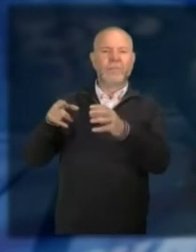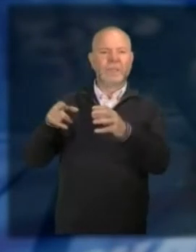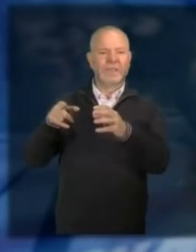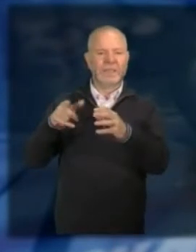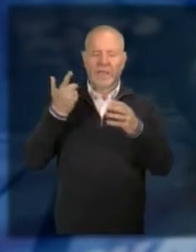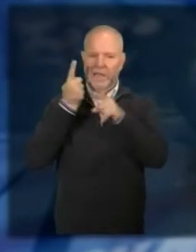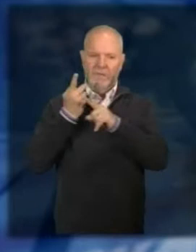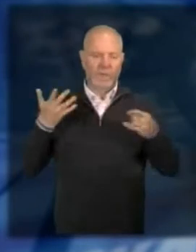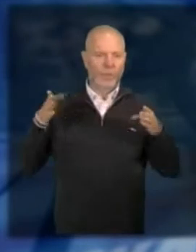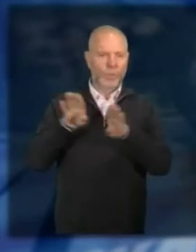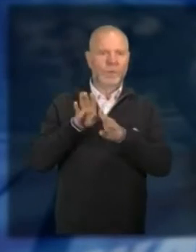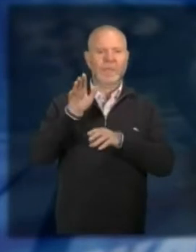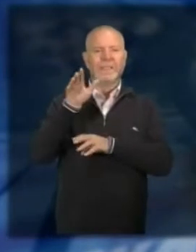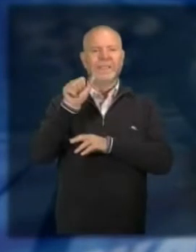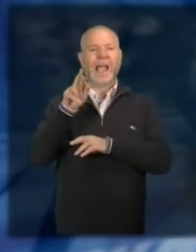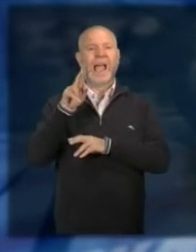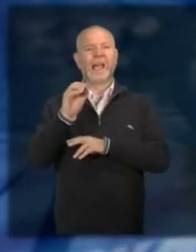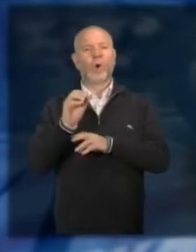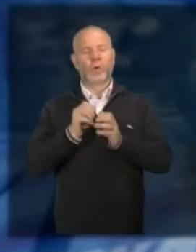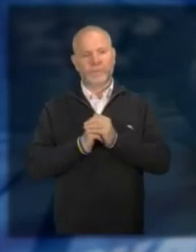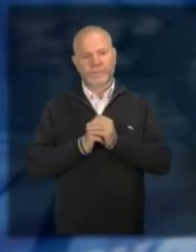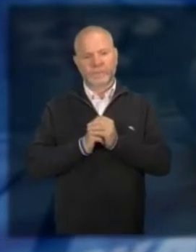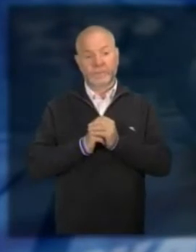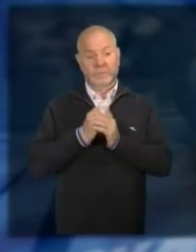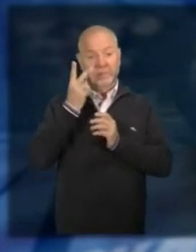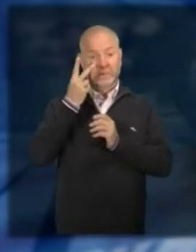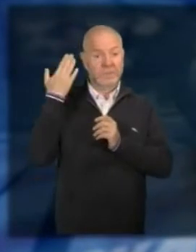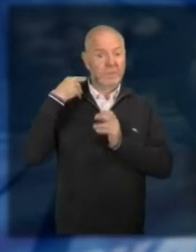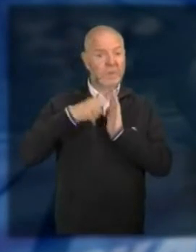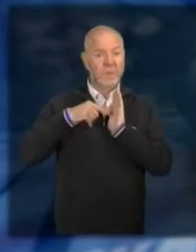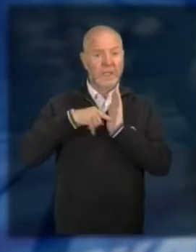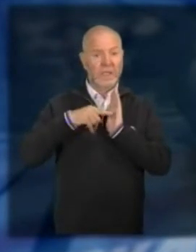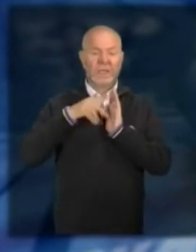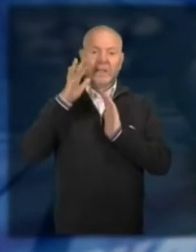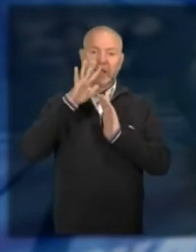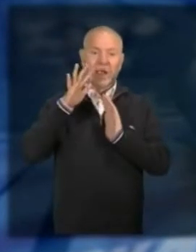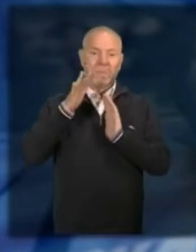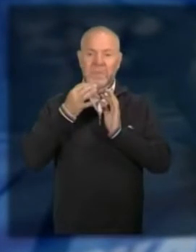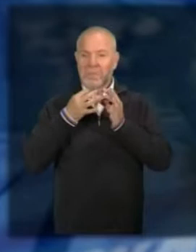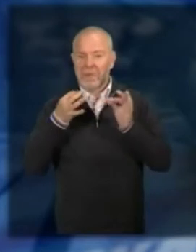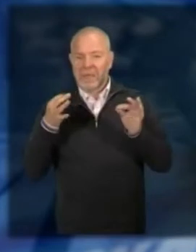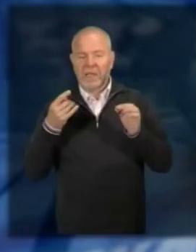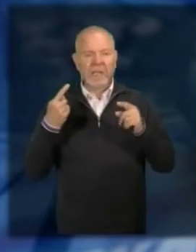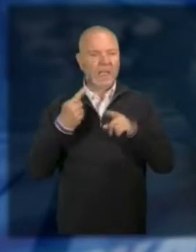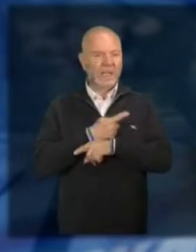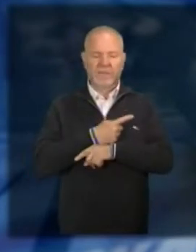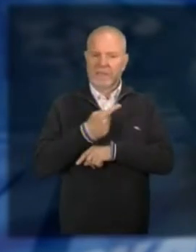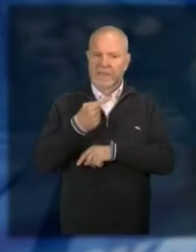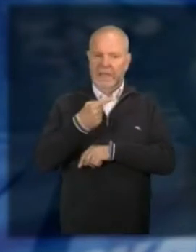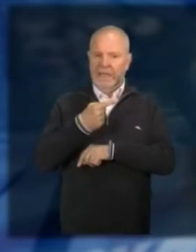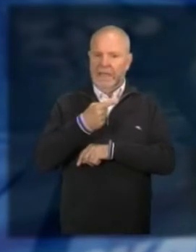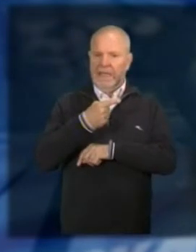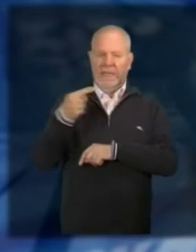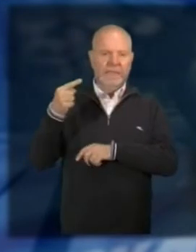alla chiusura. Pare che quella che solo pochi mesi fa sembrava una favola a lieto fine possa trasformarsi